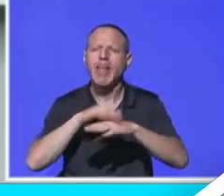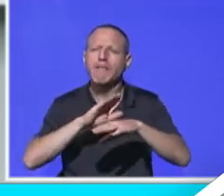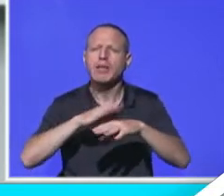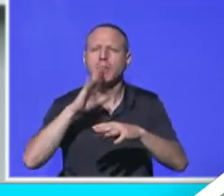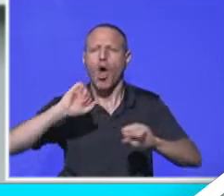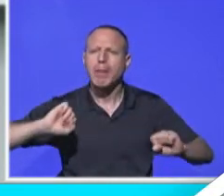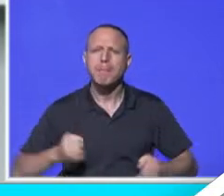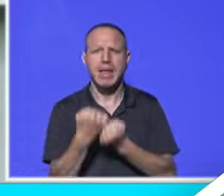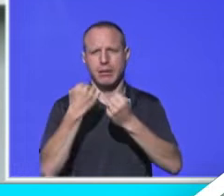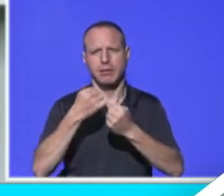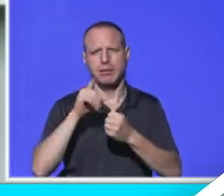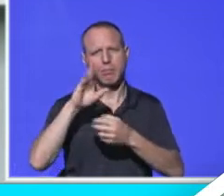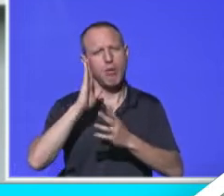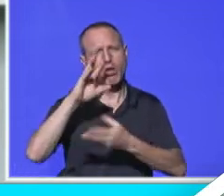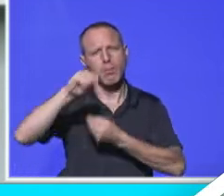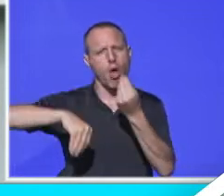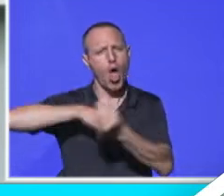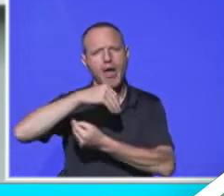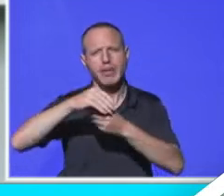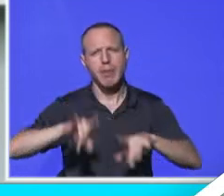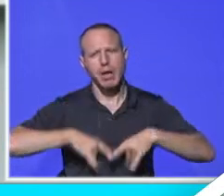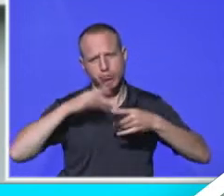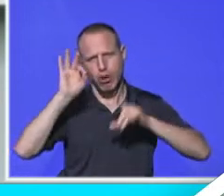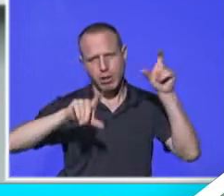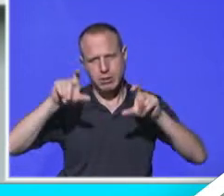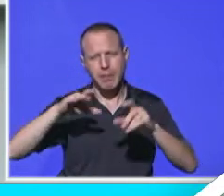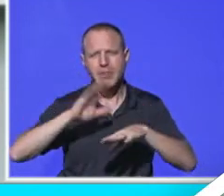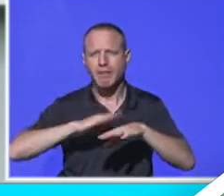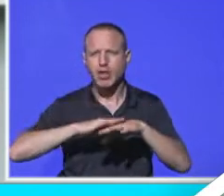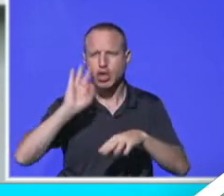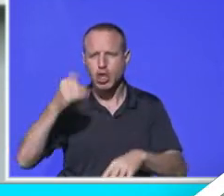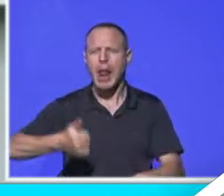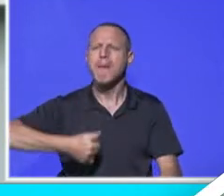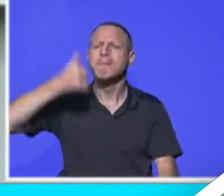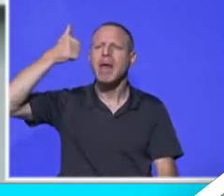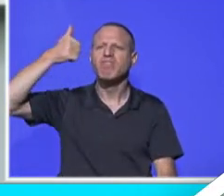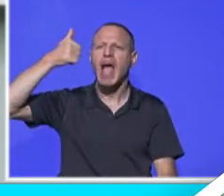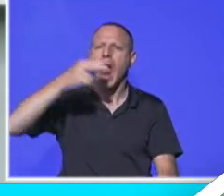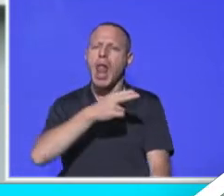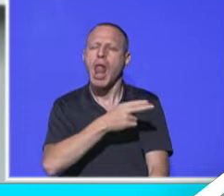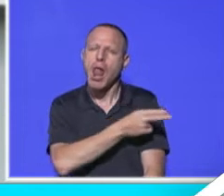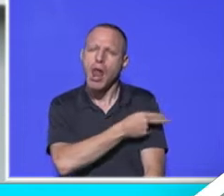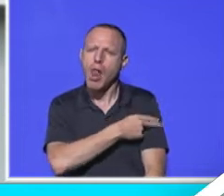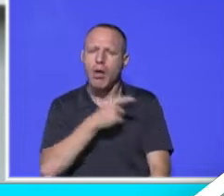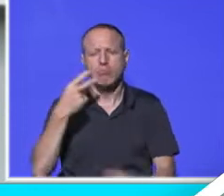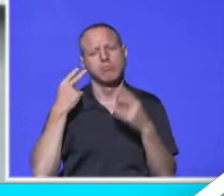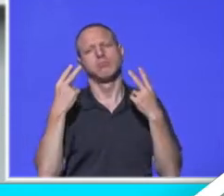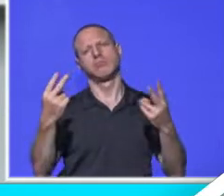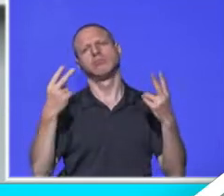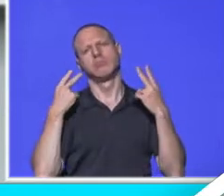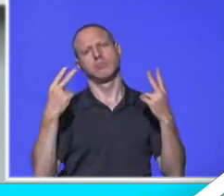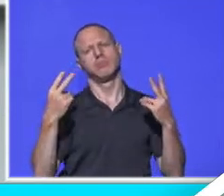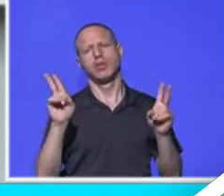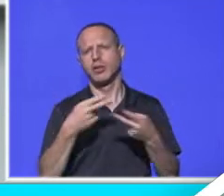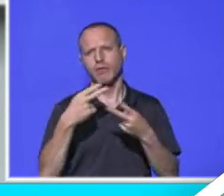פעיל, היא מאוד מעורבת בחיים של האזרחים. התפקיד של המפכ"ל הוא קריטי. אי אפשר להיות